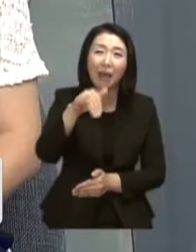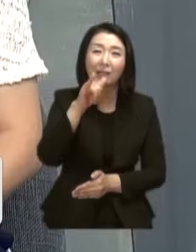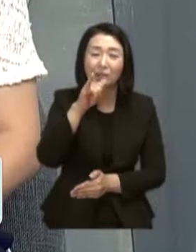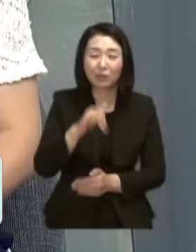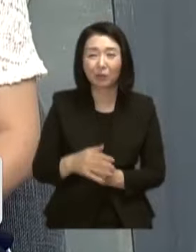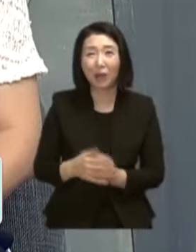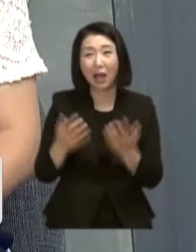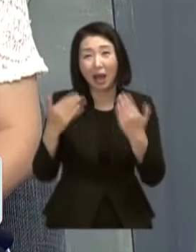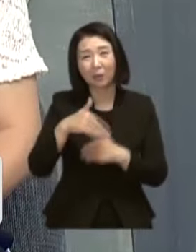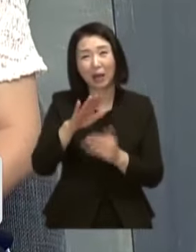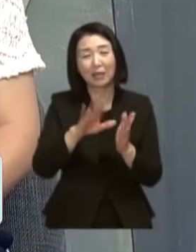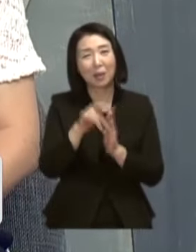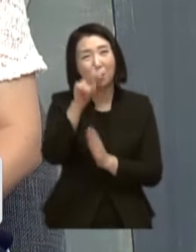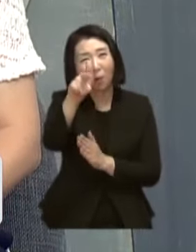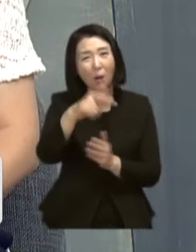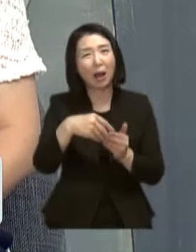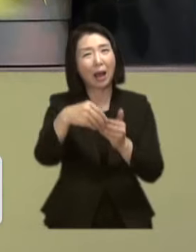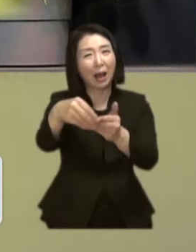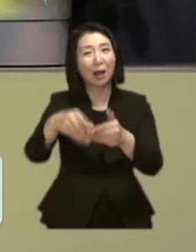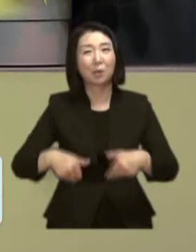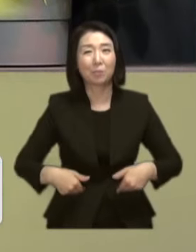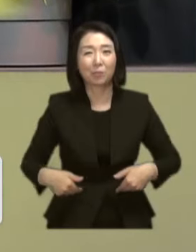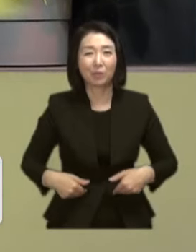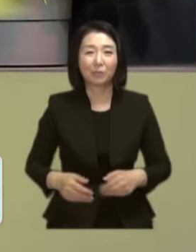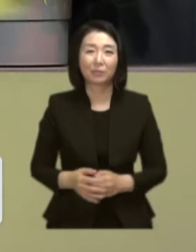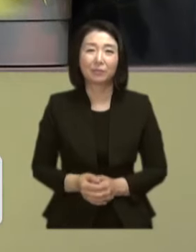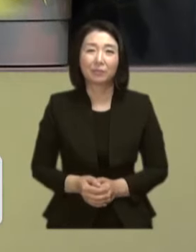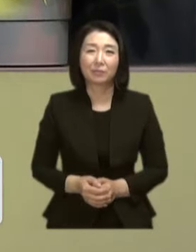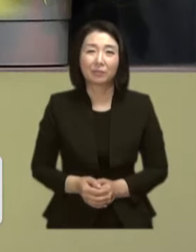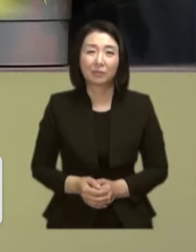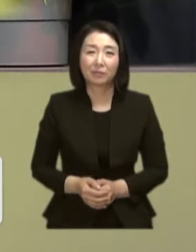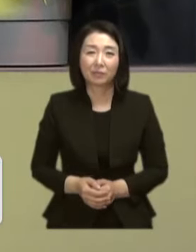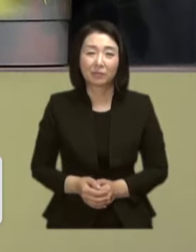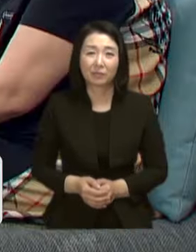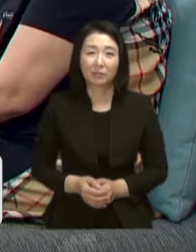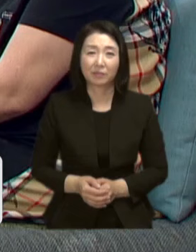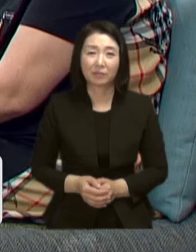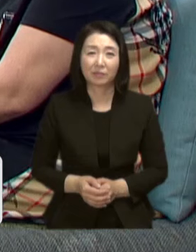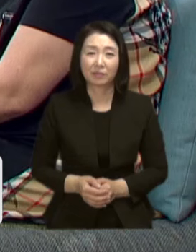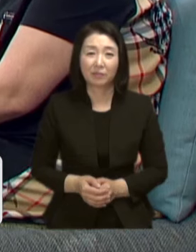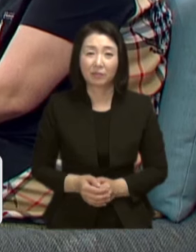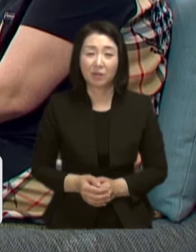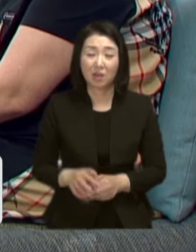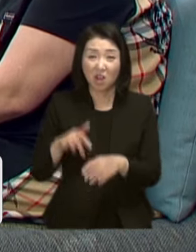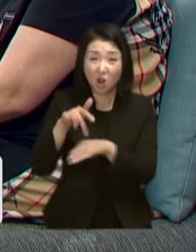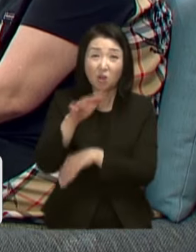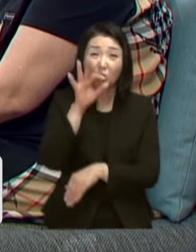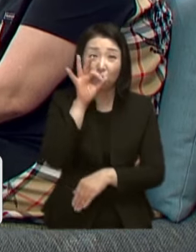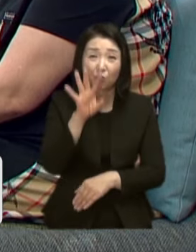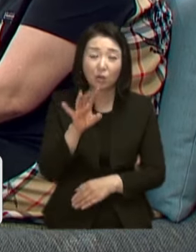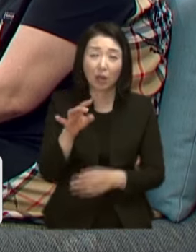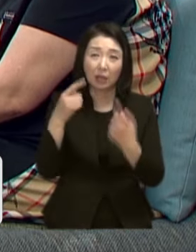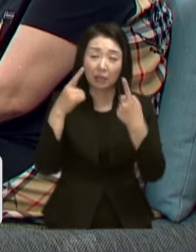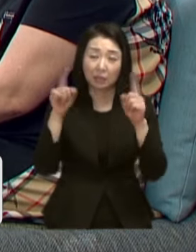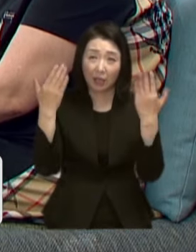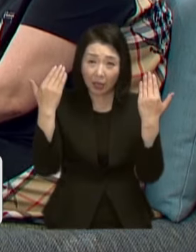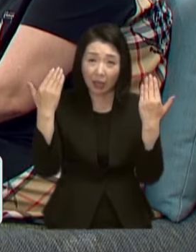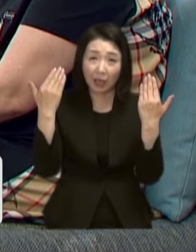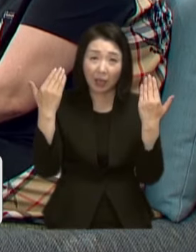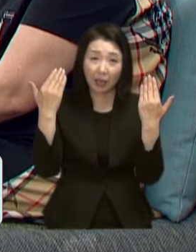멀다고 들었어요. 거리가. 예, 거기서 한 4km 좀 더 돼요. 학교 시간 맞춰가야 걸어갈 수가 또. 없네. 아, 걸어서는 못 가고. 대학생들은 저희가 모터